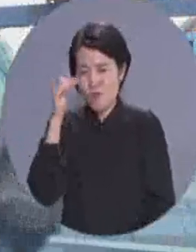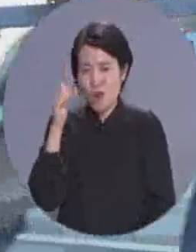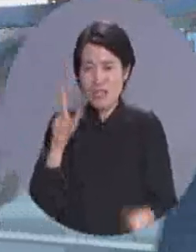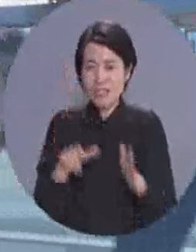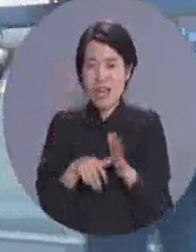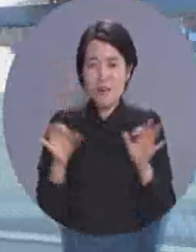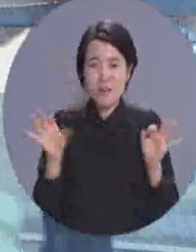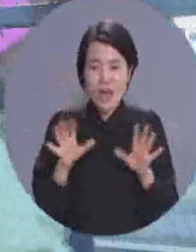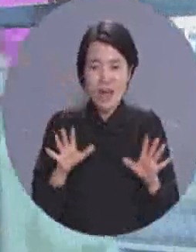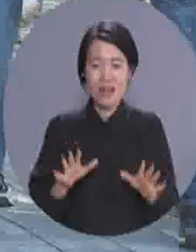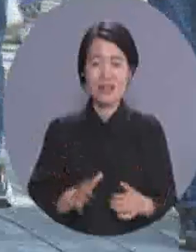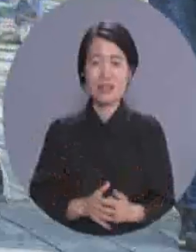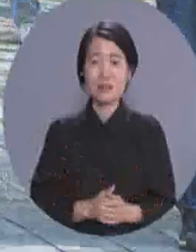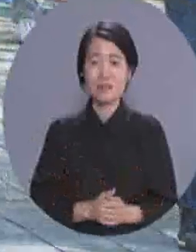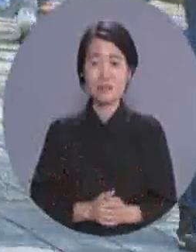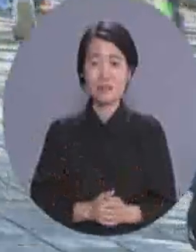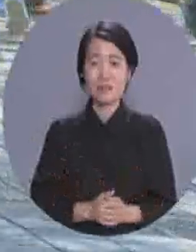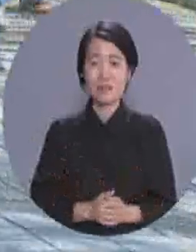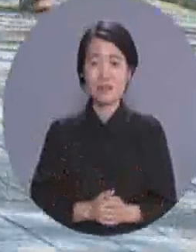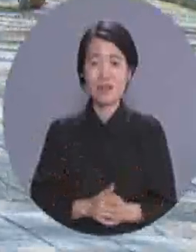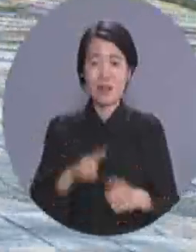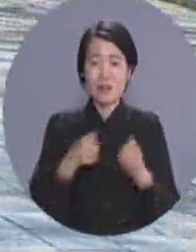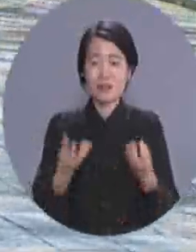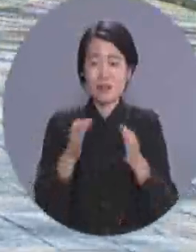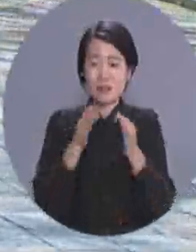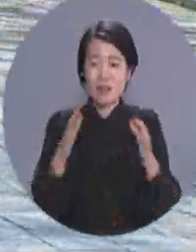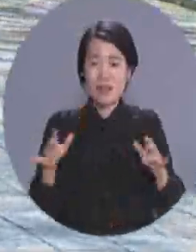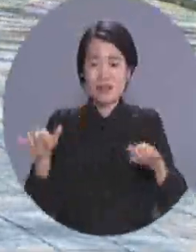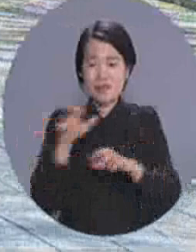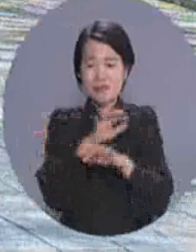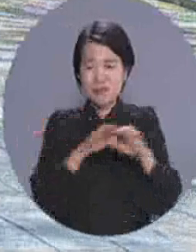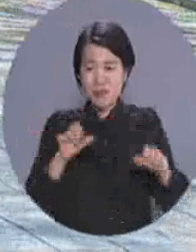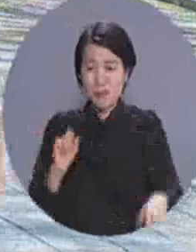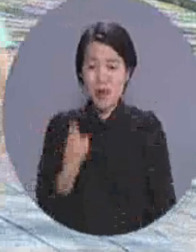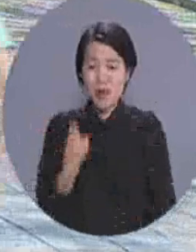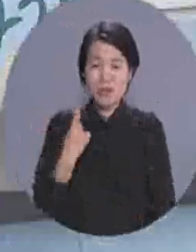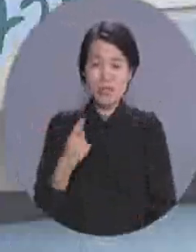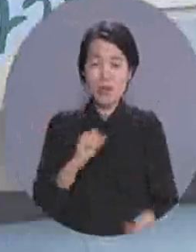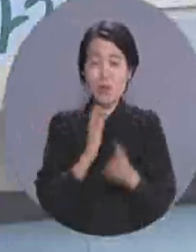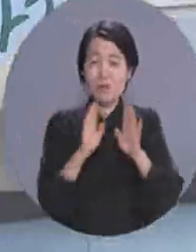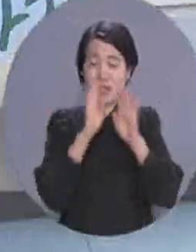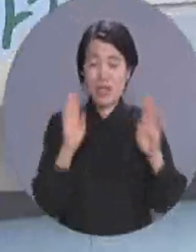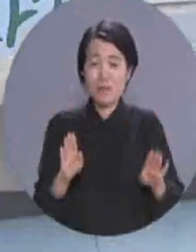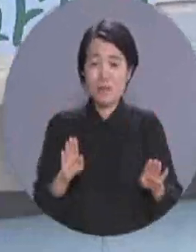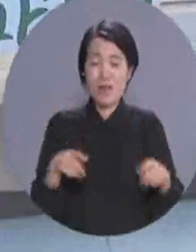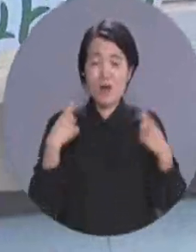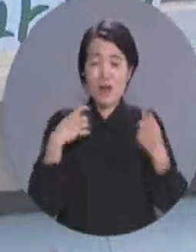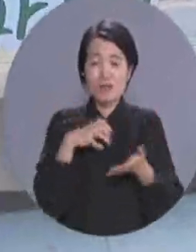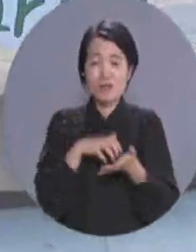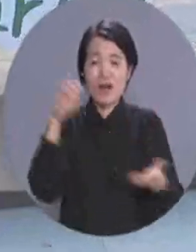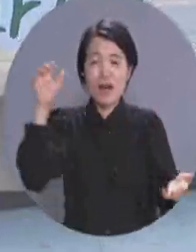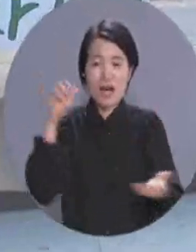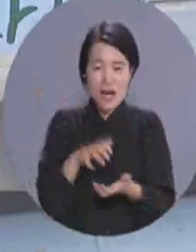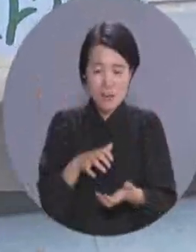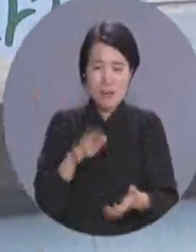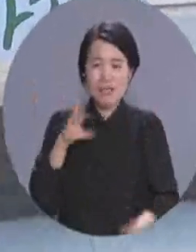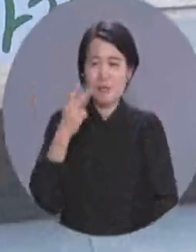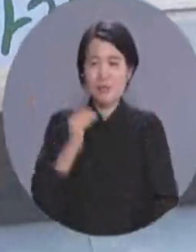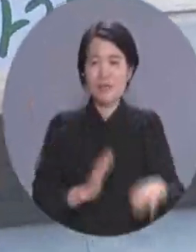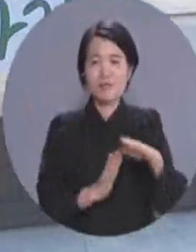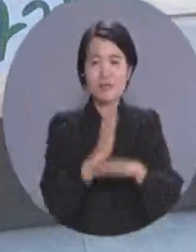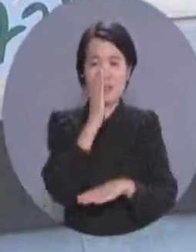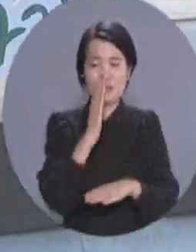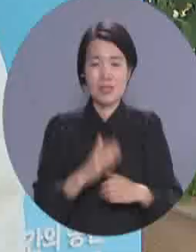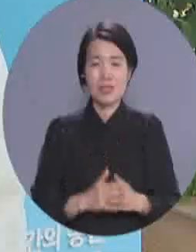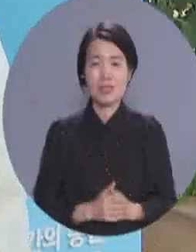가는 줄 모릅니다 명절 연휴 수많은 인파의 힘입어 정원박람회 누적 관람객은 오늘 700만 명을